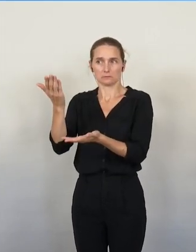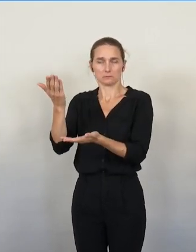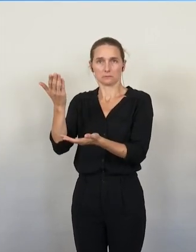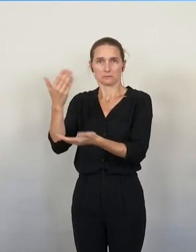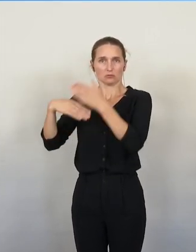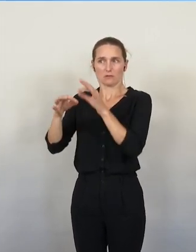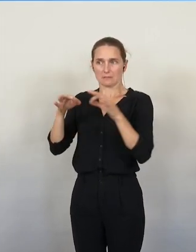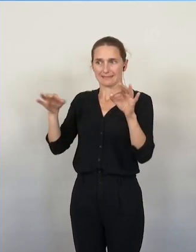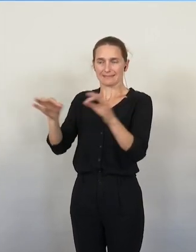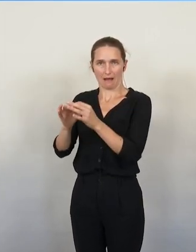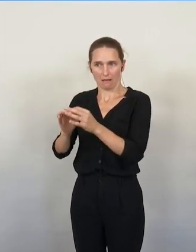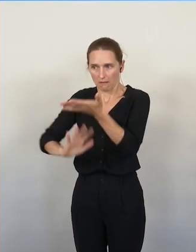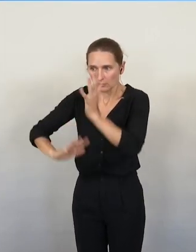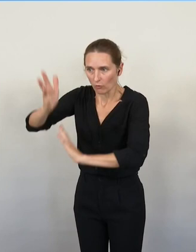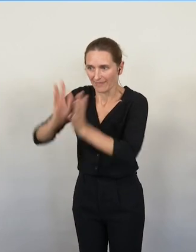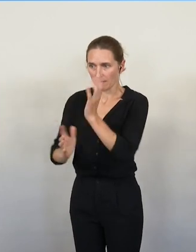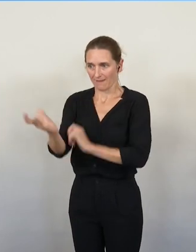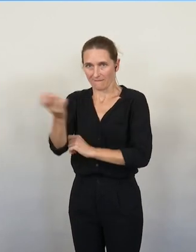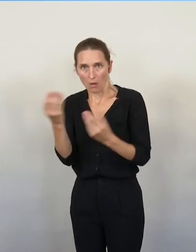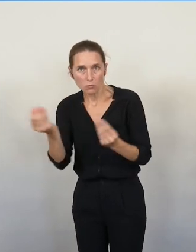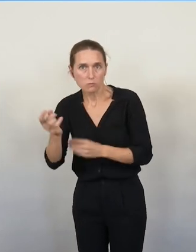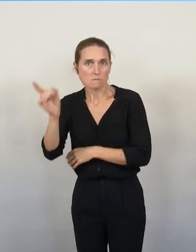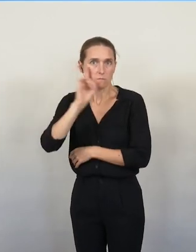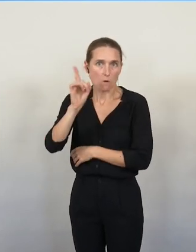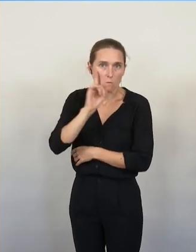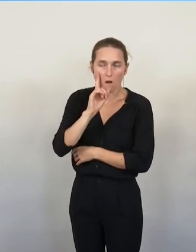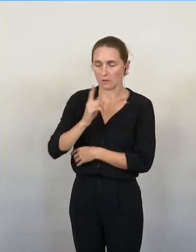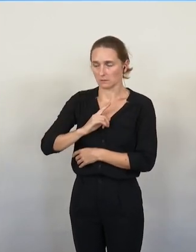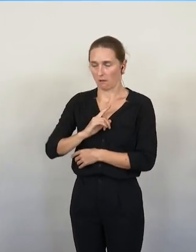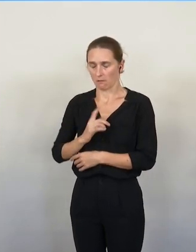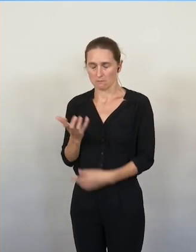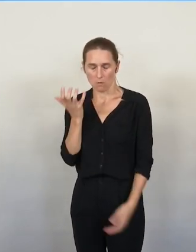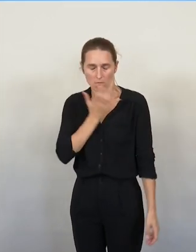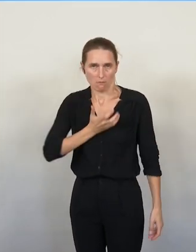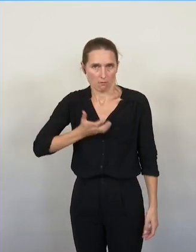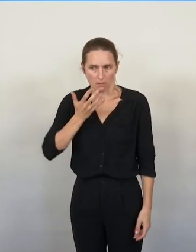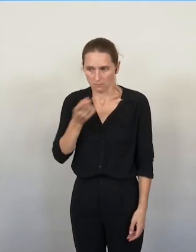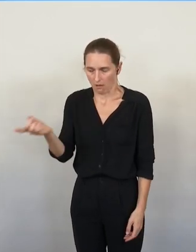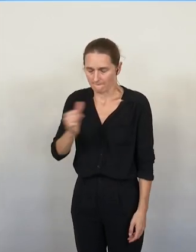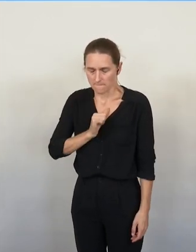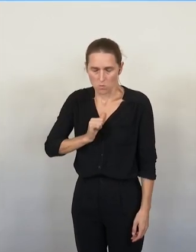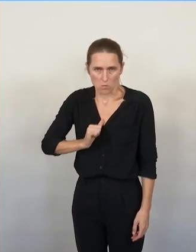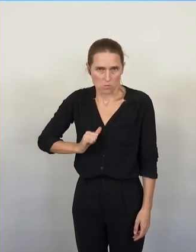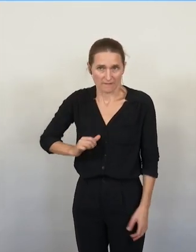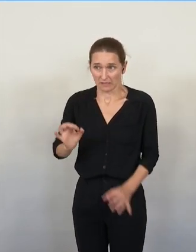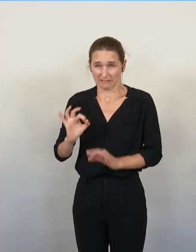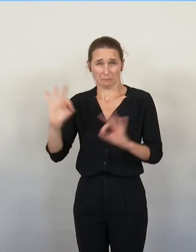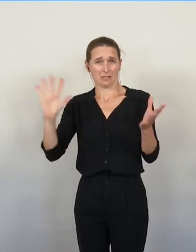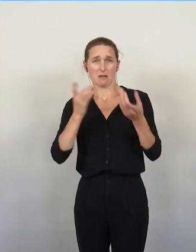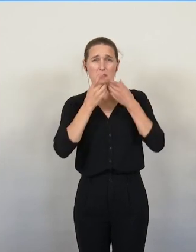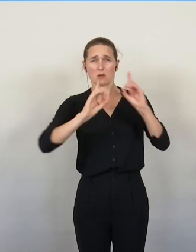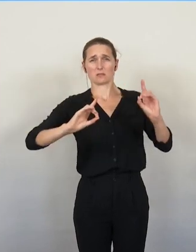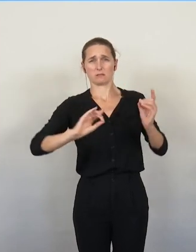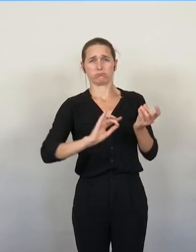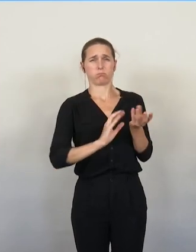répète de cet incendie criminel un acte ignoble pour la démocratie on a brûlé la démocratie il est temps de